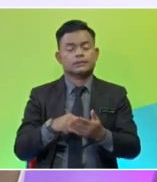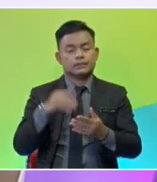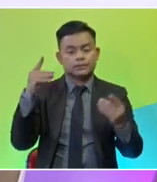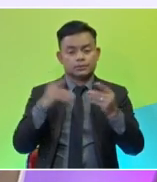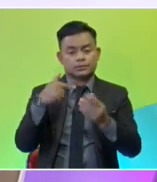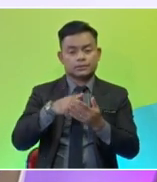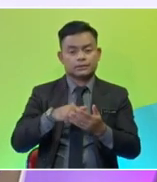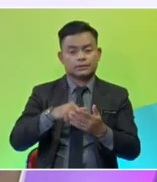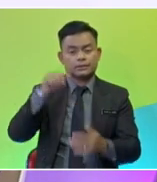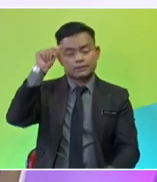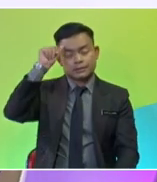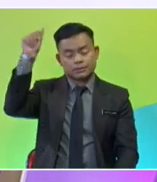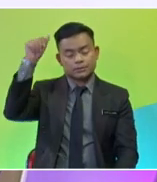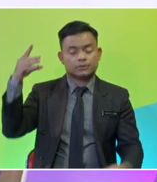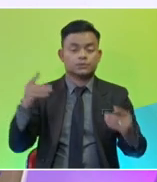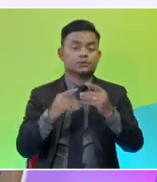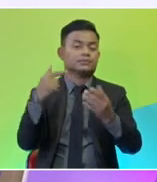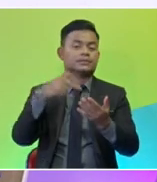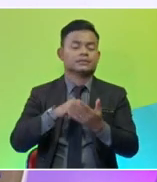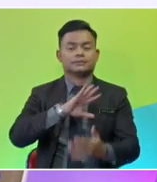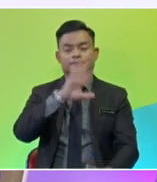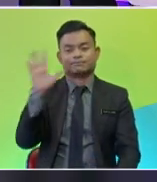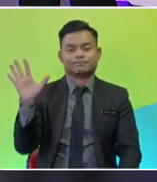wabarakatuh jumpa lagi